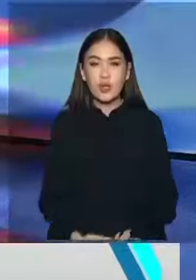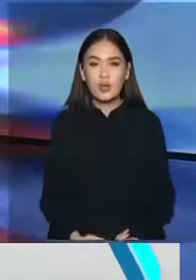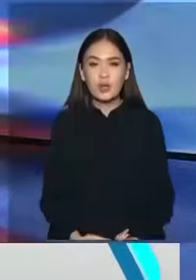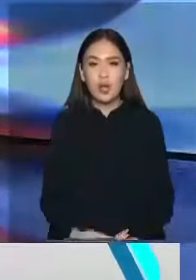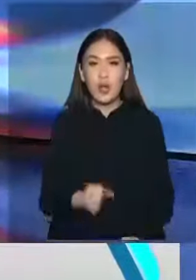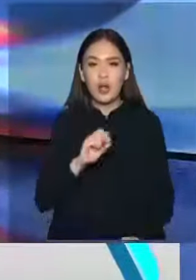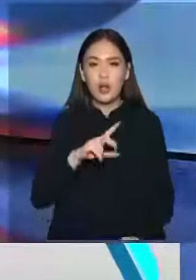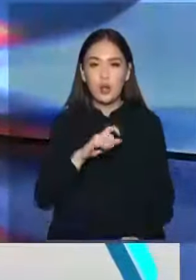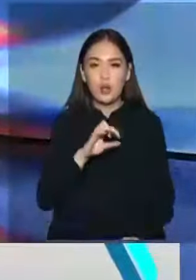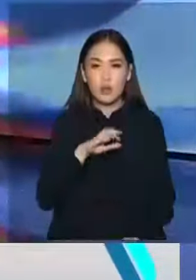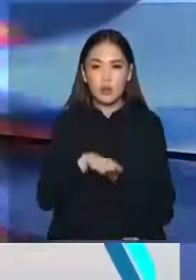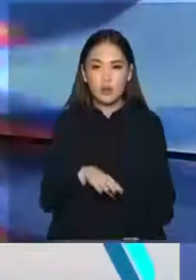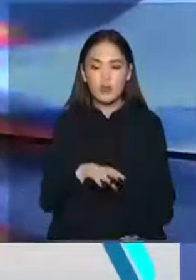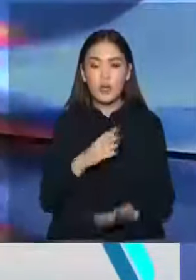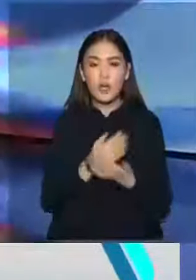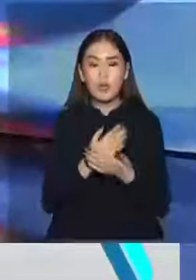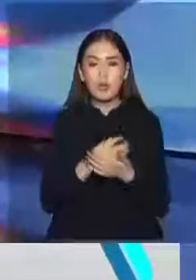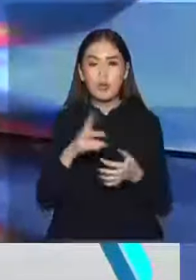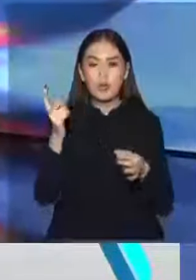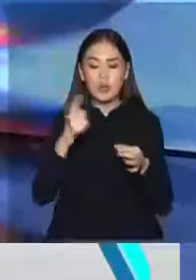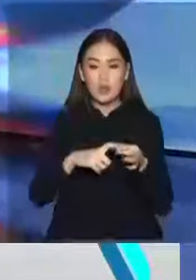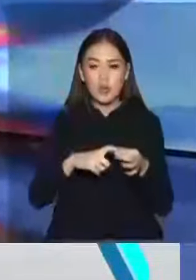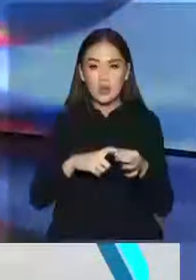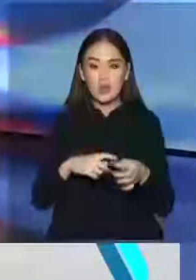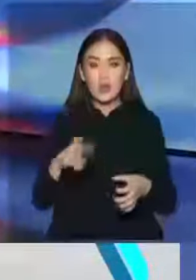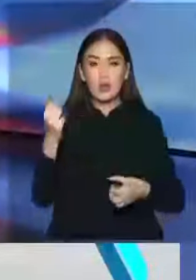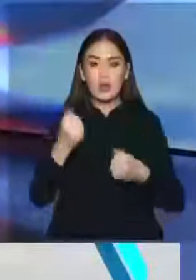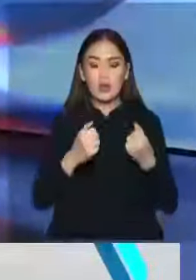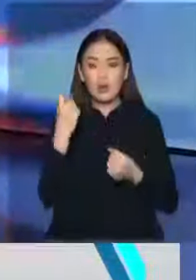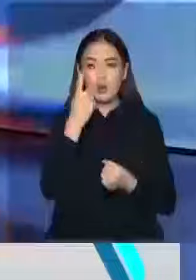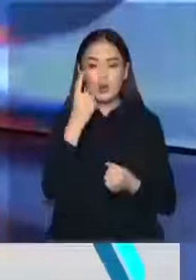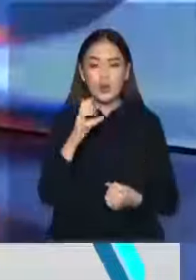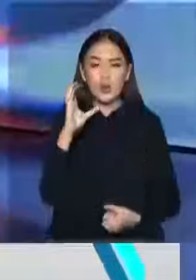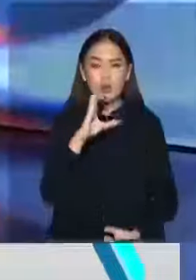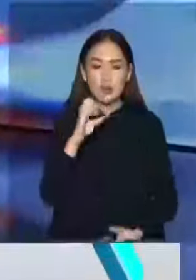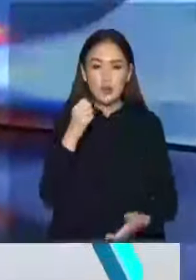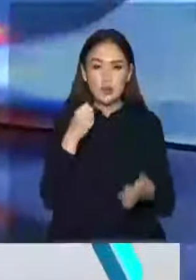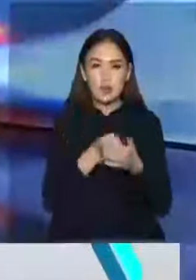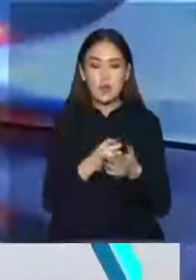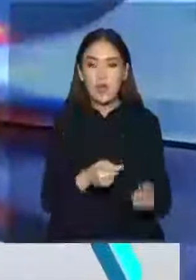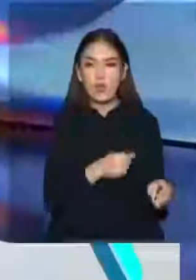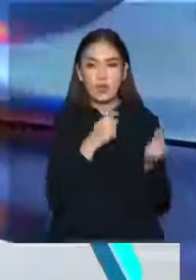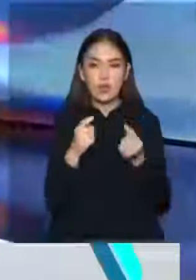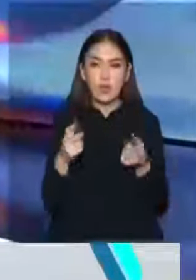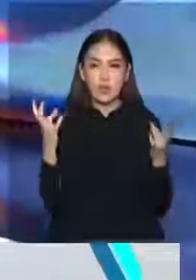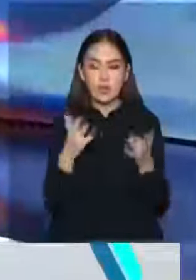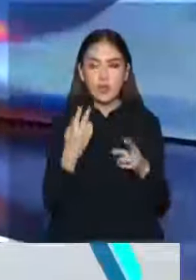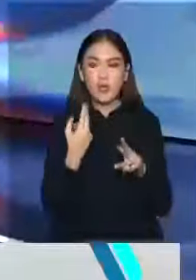біздің алгоритм дейміз ғой, тіркеу алгоритмі, көлік құралы бірінші 42-ке дейін кіргізген болу керек. Сол